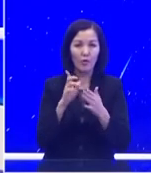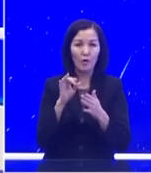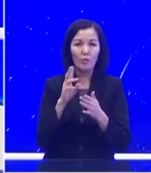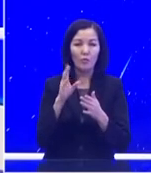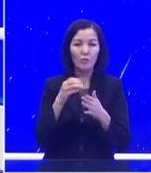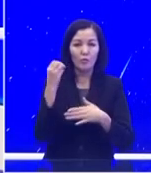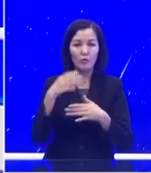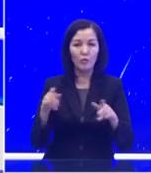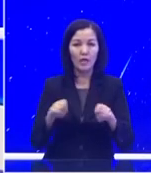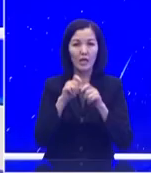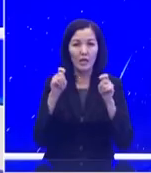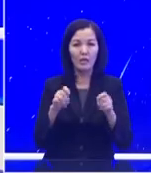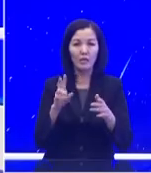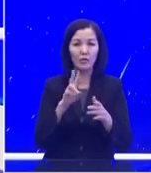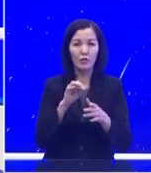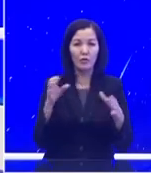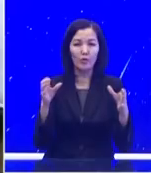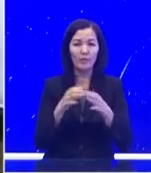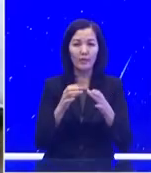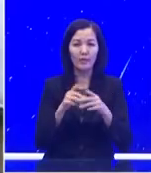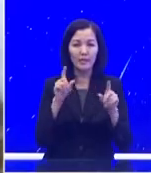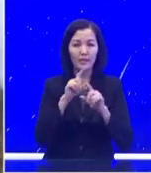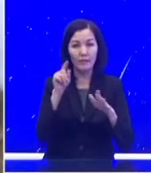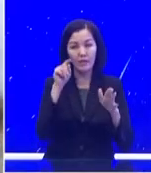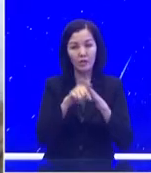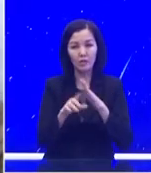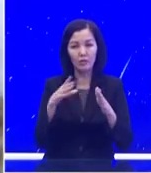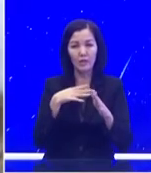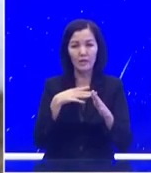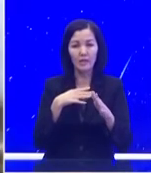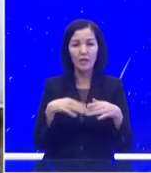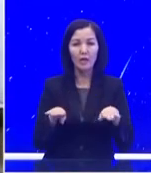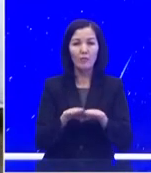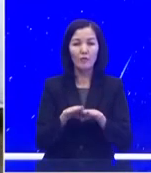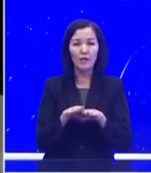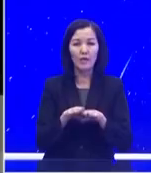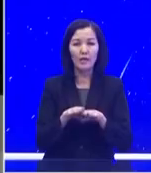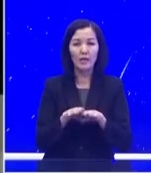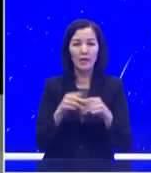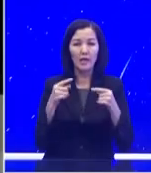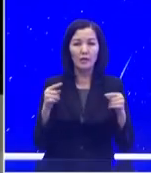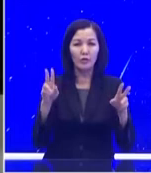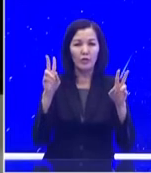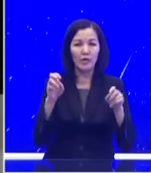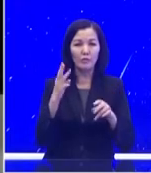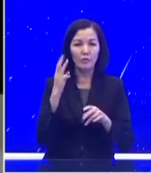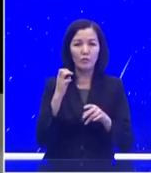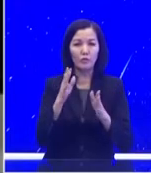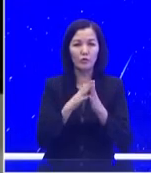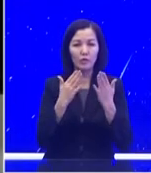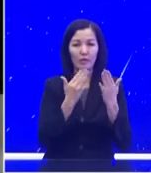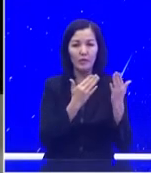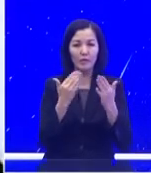орталығы ашылды. Алан қалалық Нұр Отан партиясының ғимаратында орналасқан. Мұндағы кітап сөресіне түрлі жанрдағы 300-ге жуық